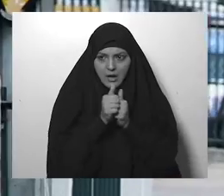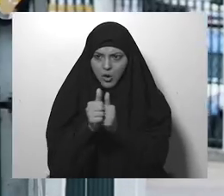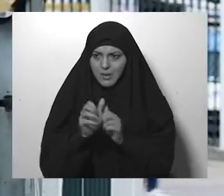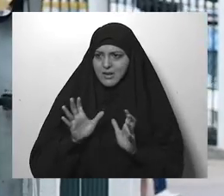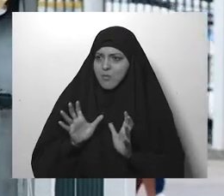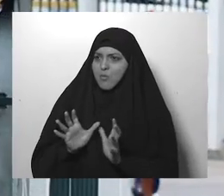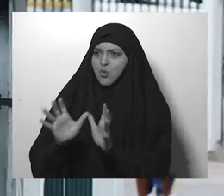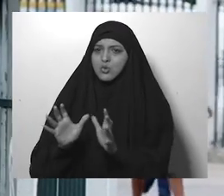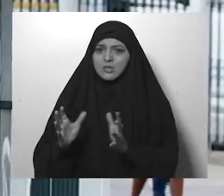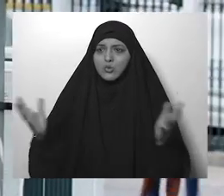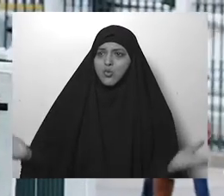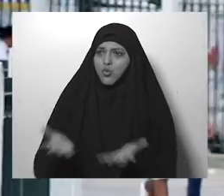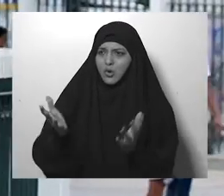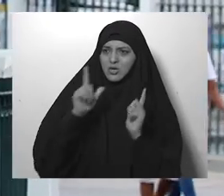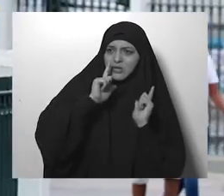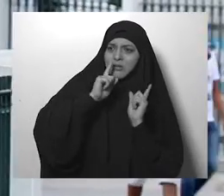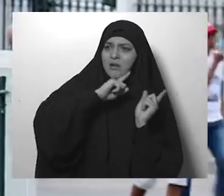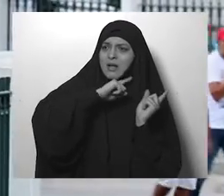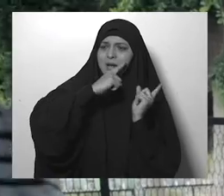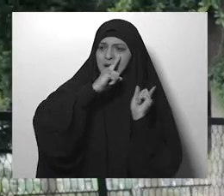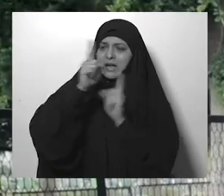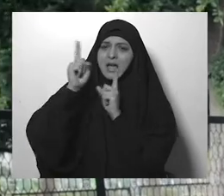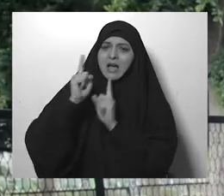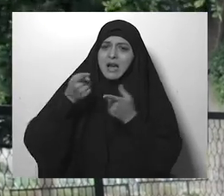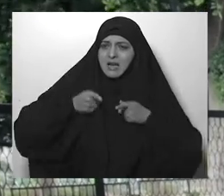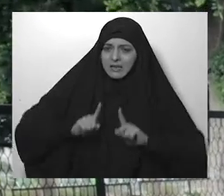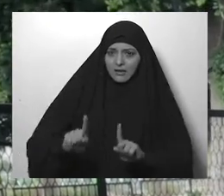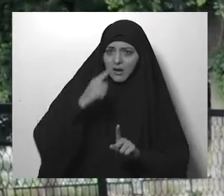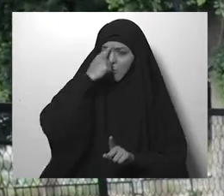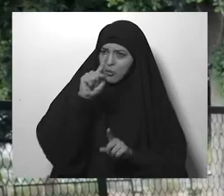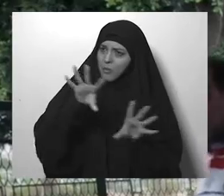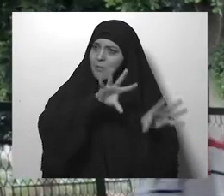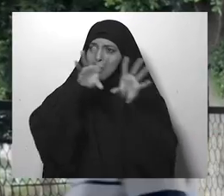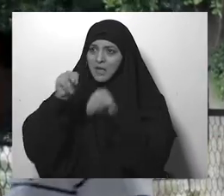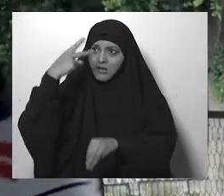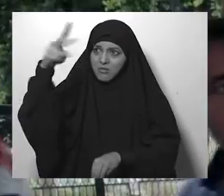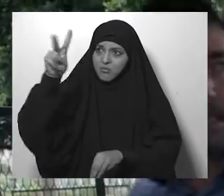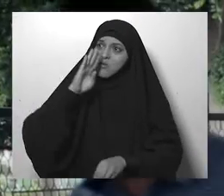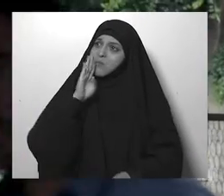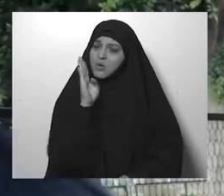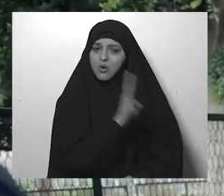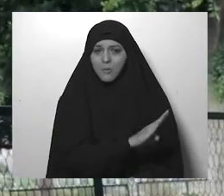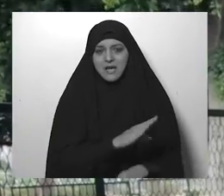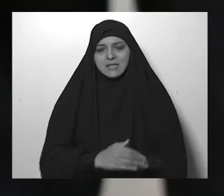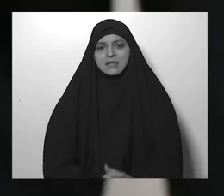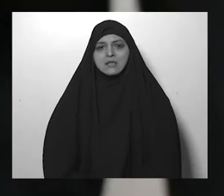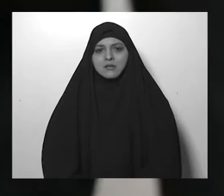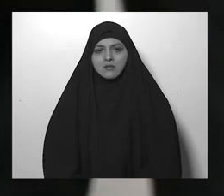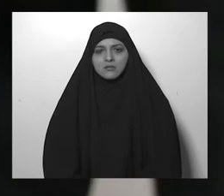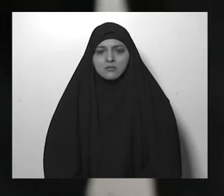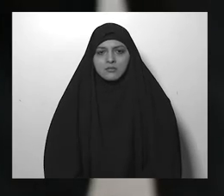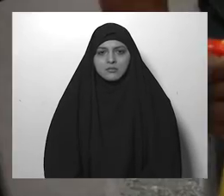poussé militer inciter l'état à mettre d'abord à mettre en place les engagements qu'elle a